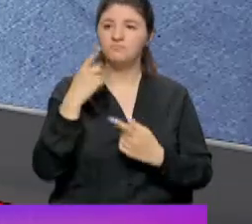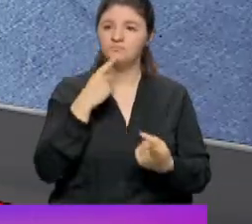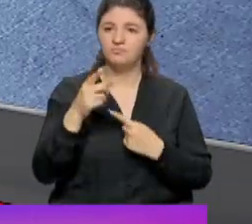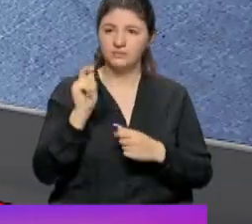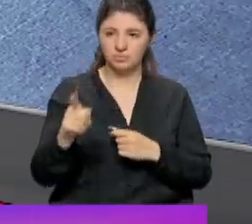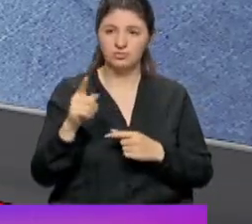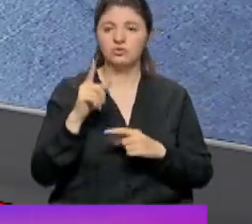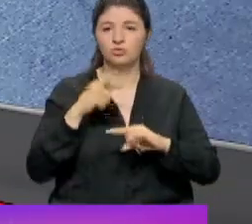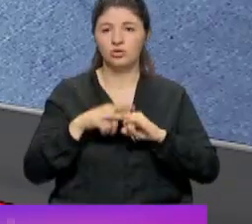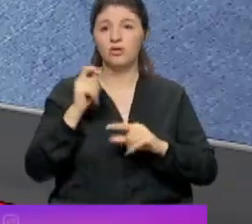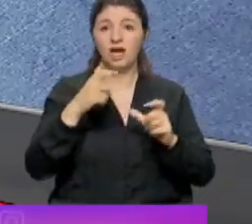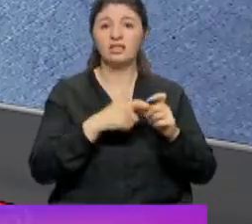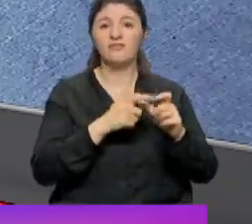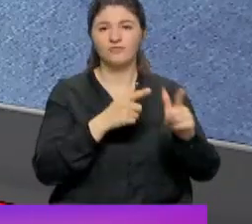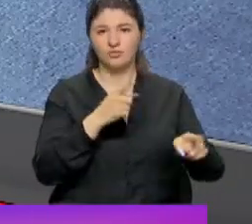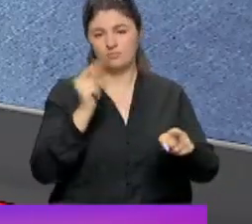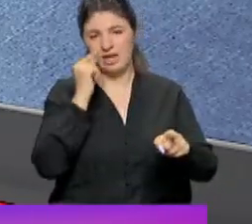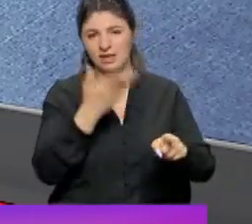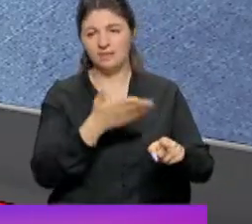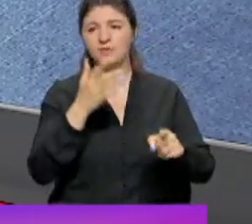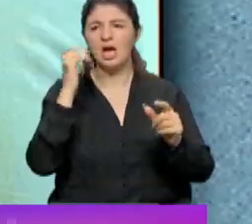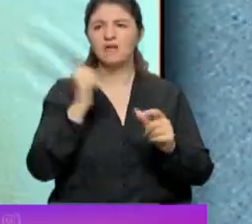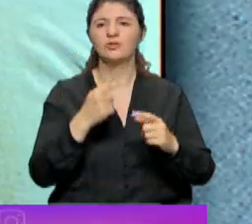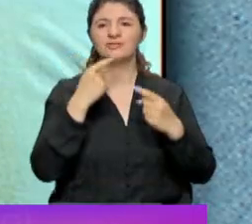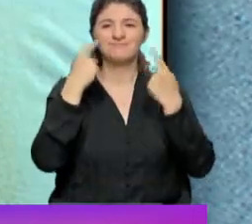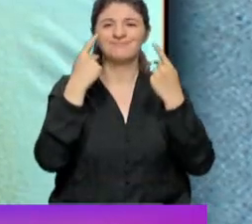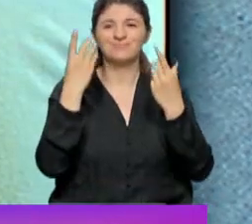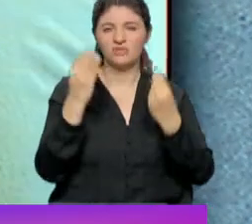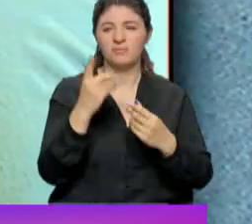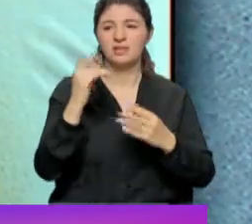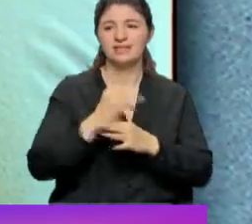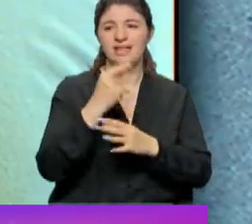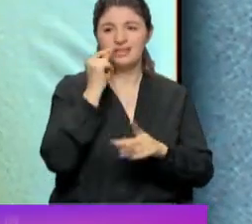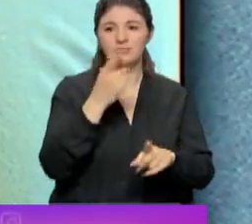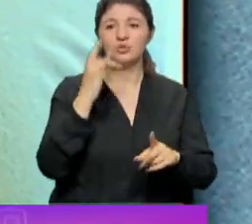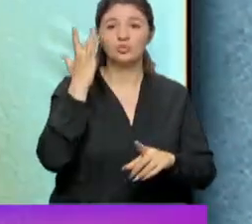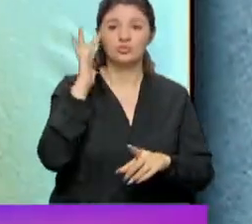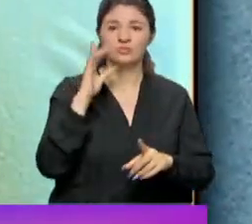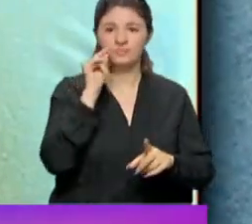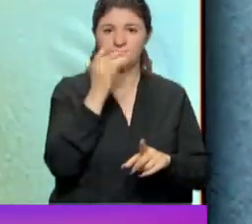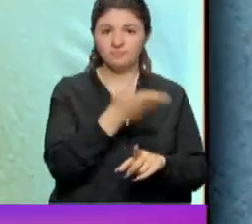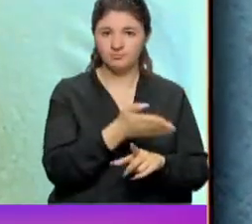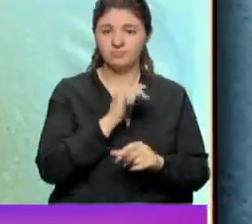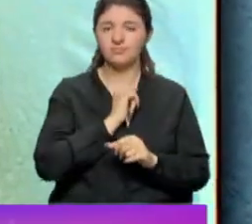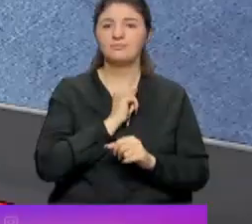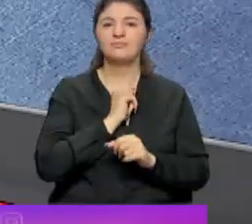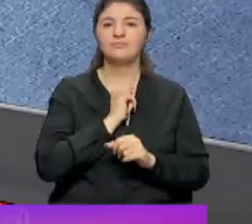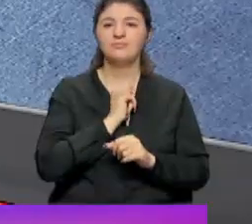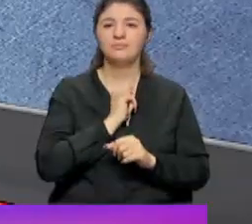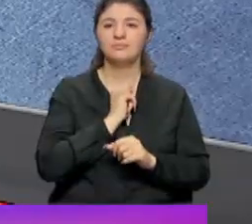konuşmuştuk Hüseyin Yıldırım hocamla işte Gafur Uzuner her zaman gülümseyen bir sanat insan bir kültür insanı